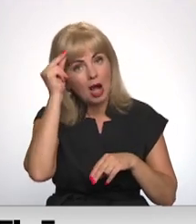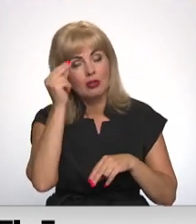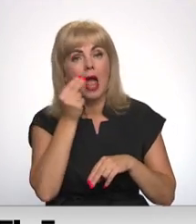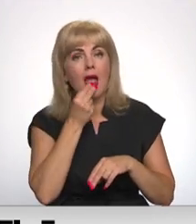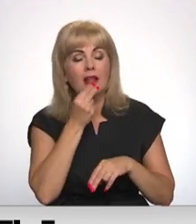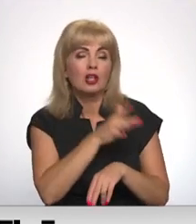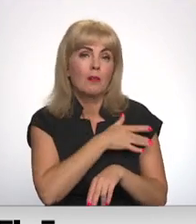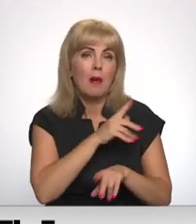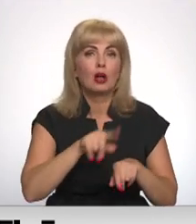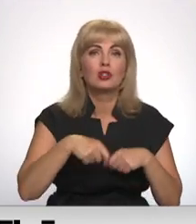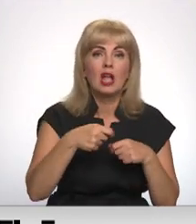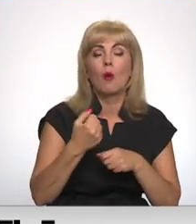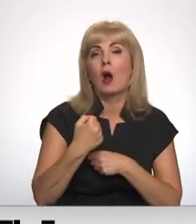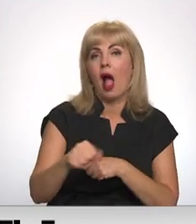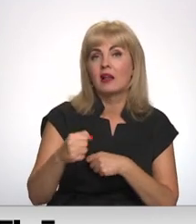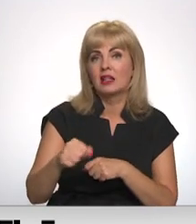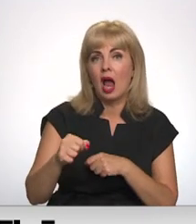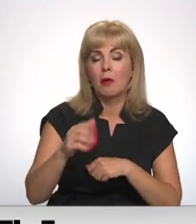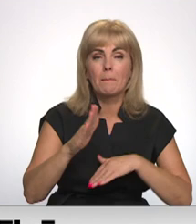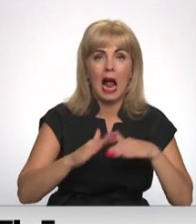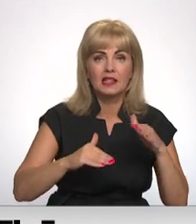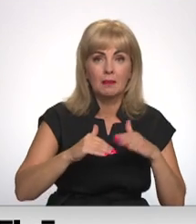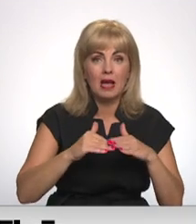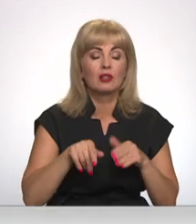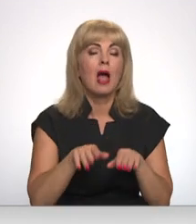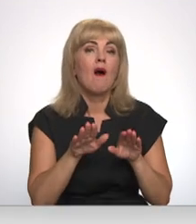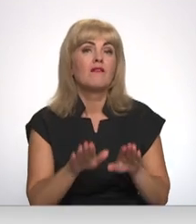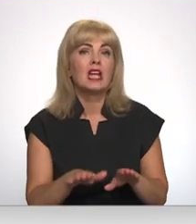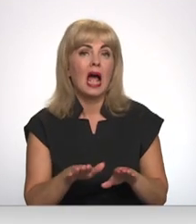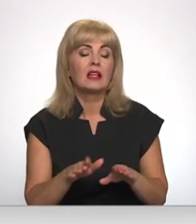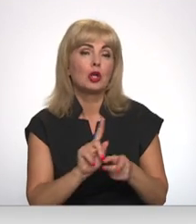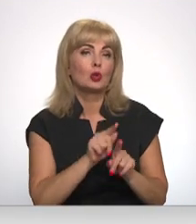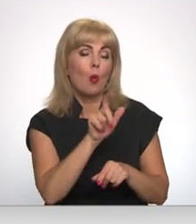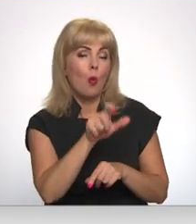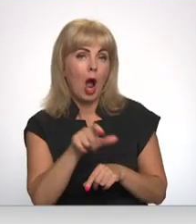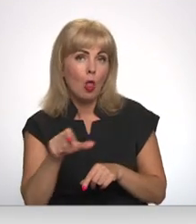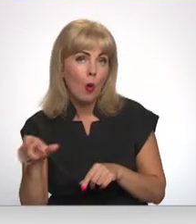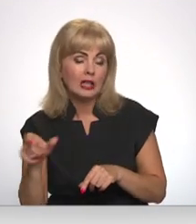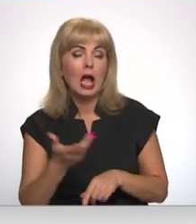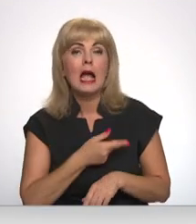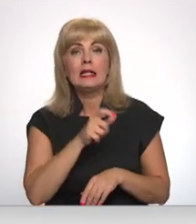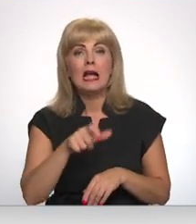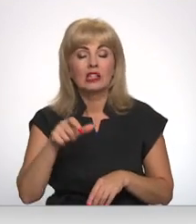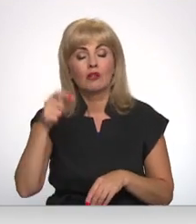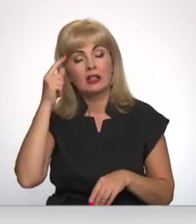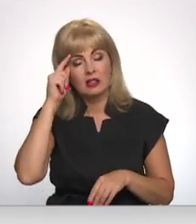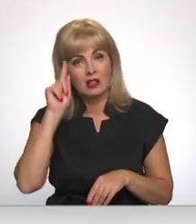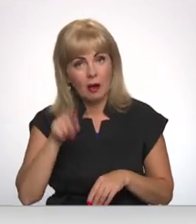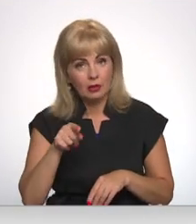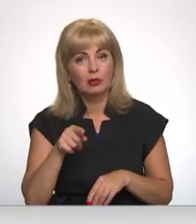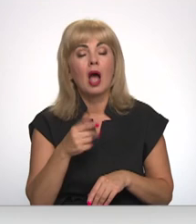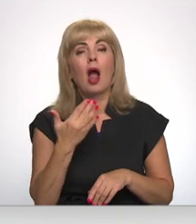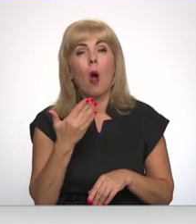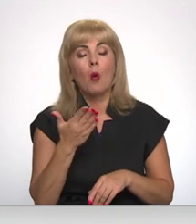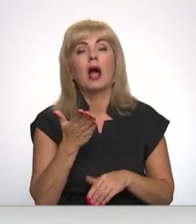pakalpojumu sniedzēju un galdniecības iemaņas. Katrā ziņā vietējie skolotāji un iedzīvotāji saprata, ka kaut kad jau tas notiks,